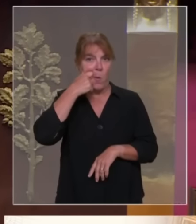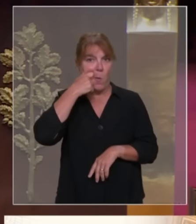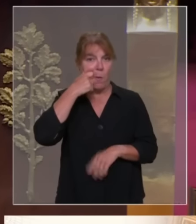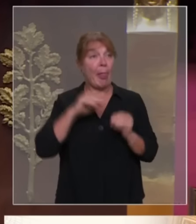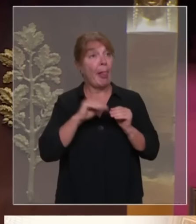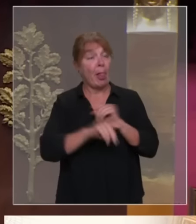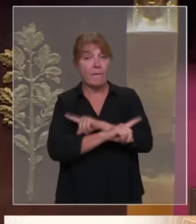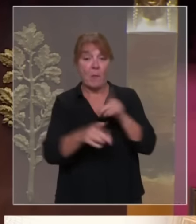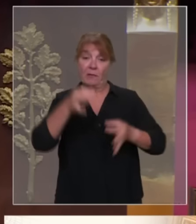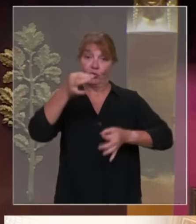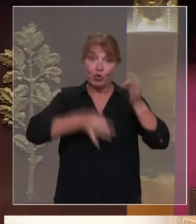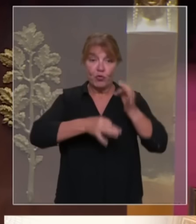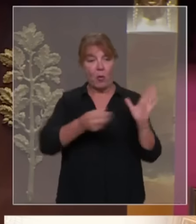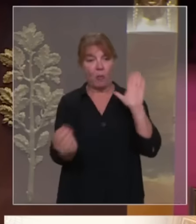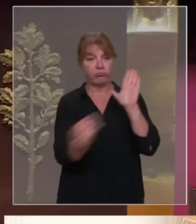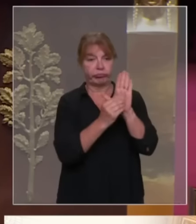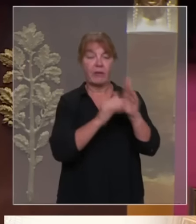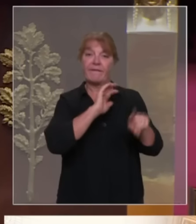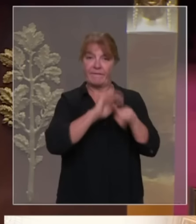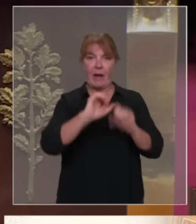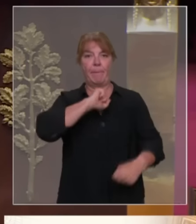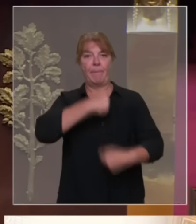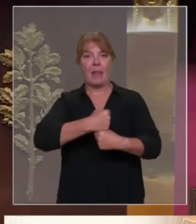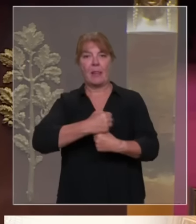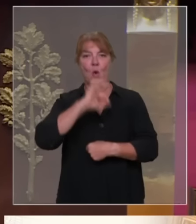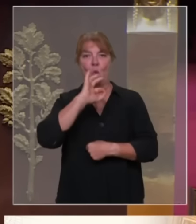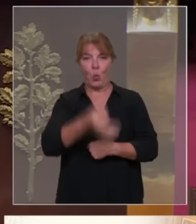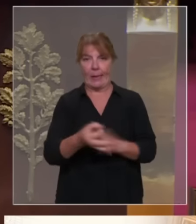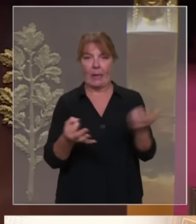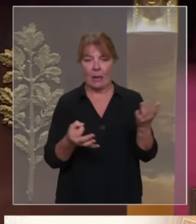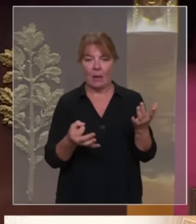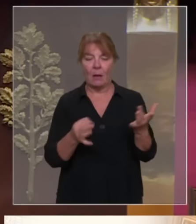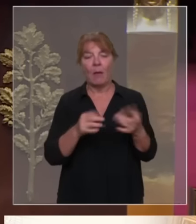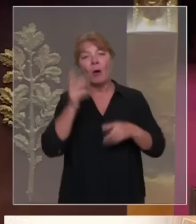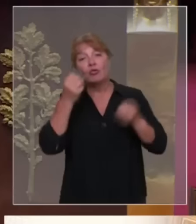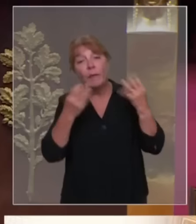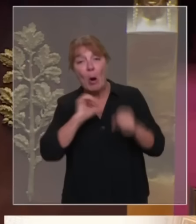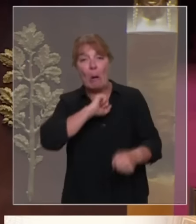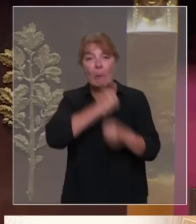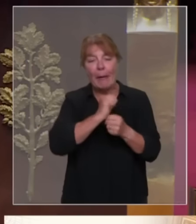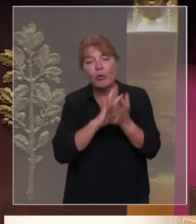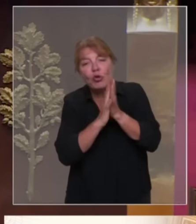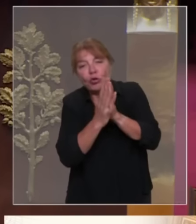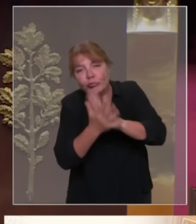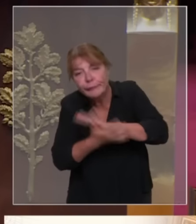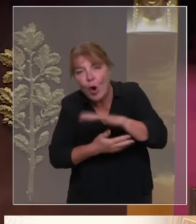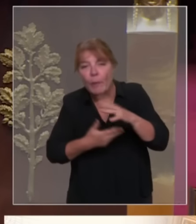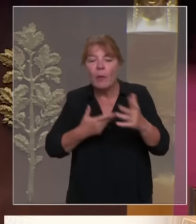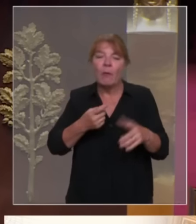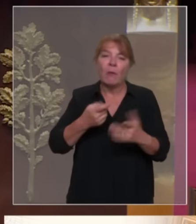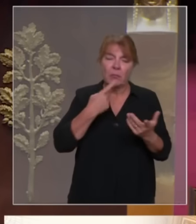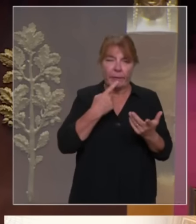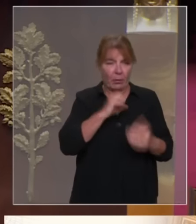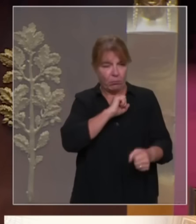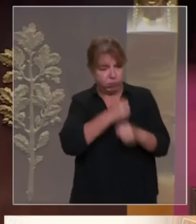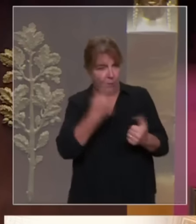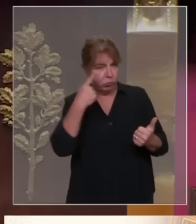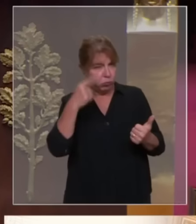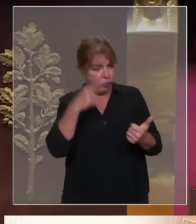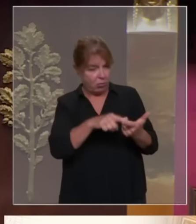que les jugements soient respectés, que les peines soient exécutées sans être transformées au risque de faire perdre toute